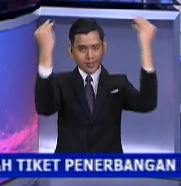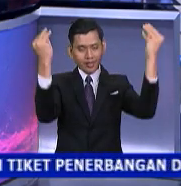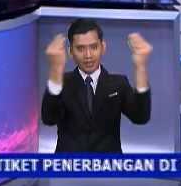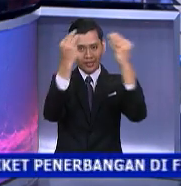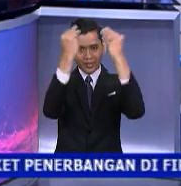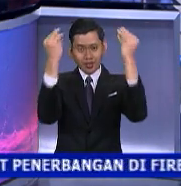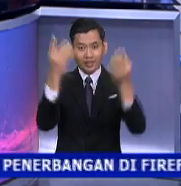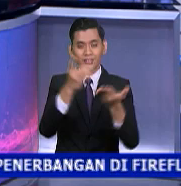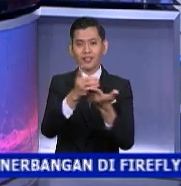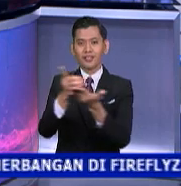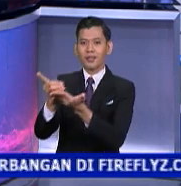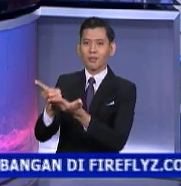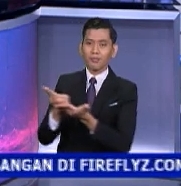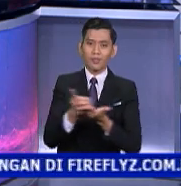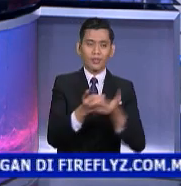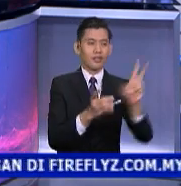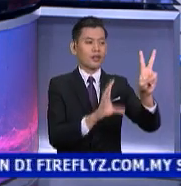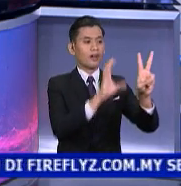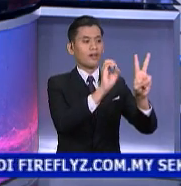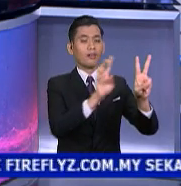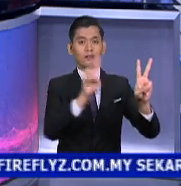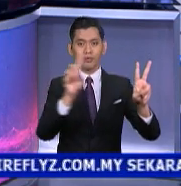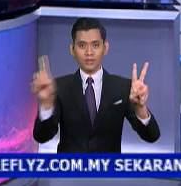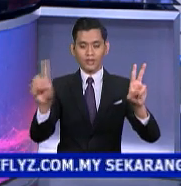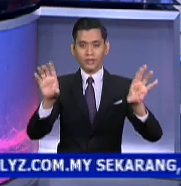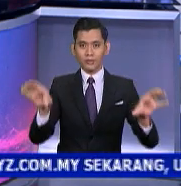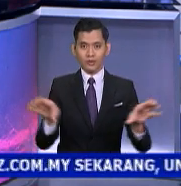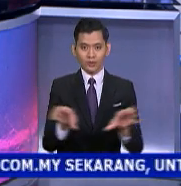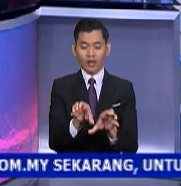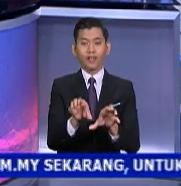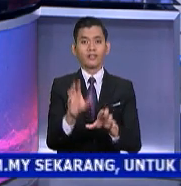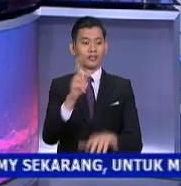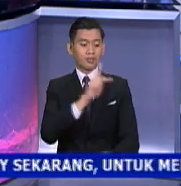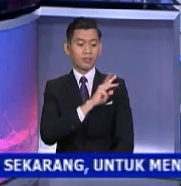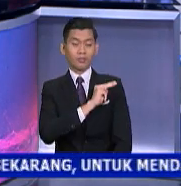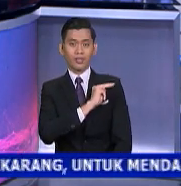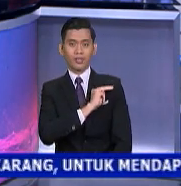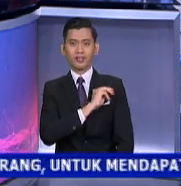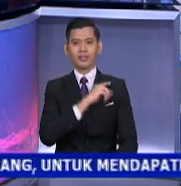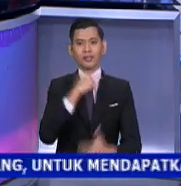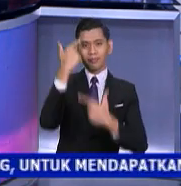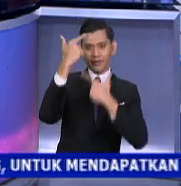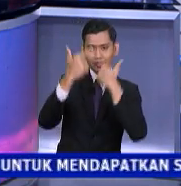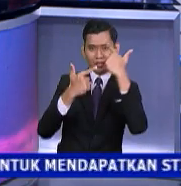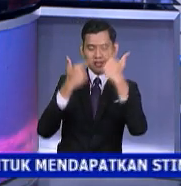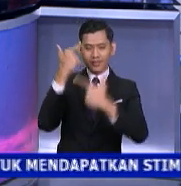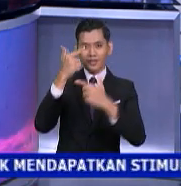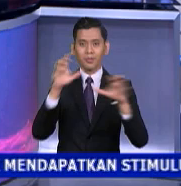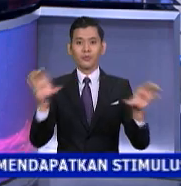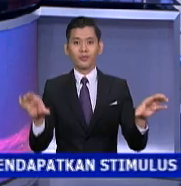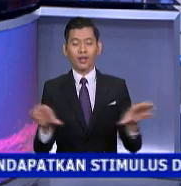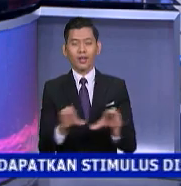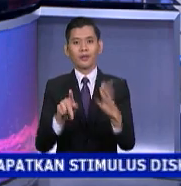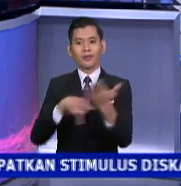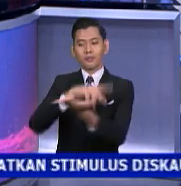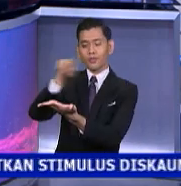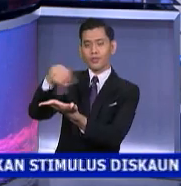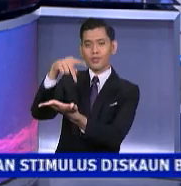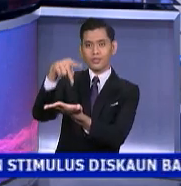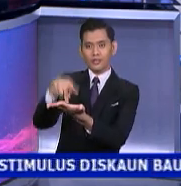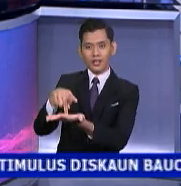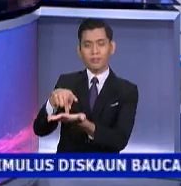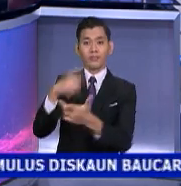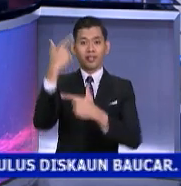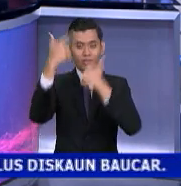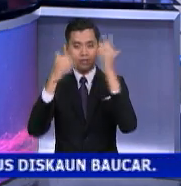Deepavali 2021, anjuran Kementerian Pelancongan Seni dan Budaya berlangsung di Pusat Pelancongan Malaysia, METIC. Dan